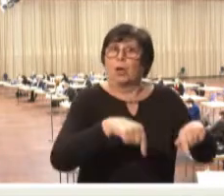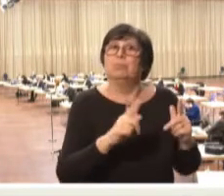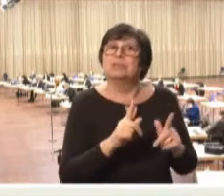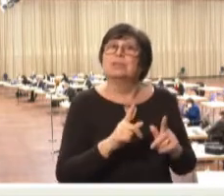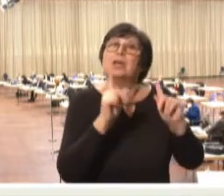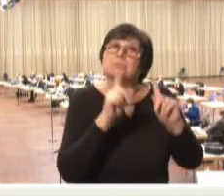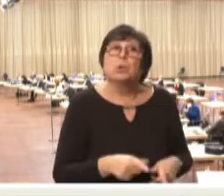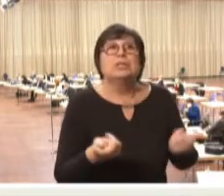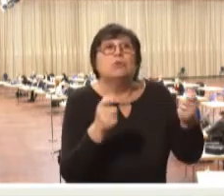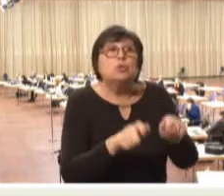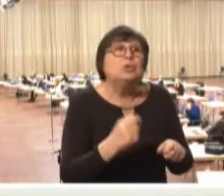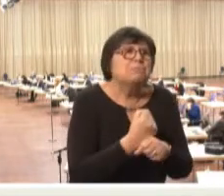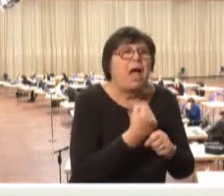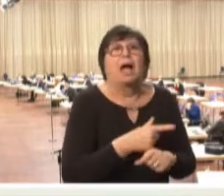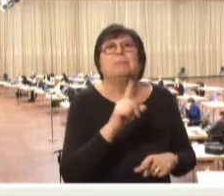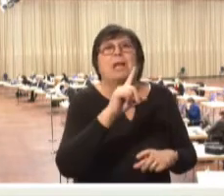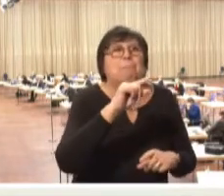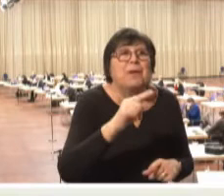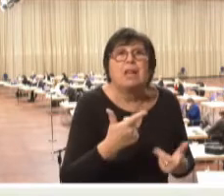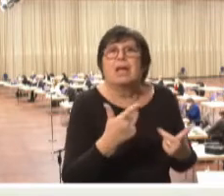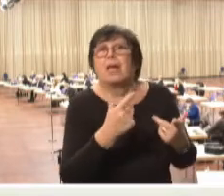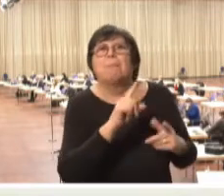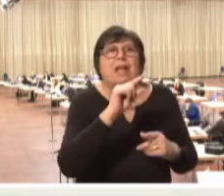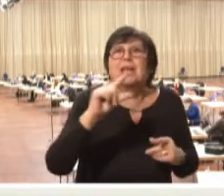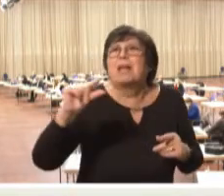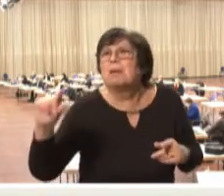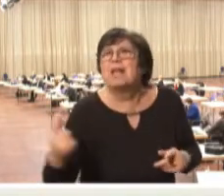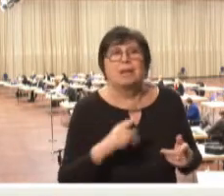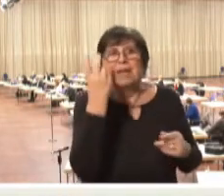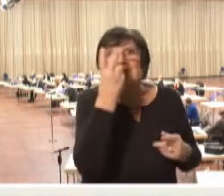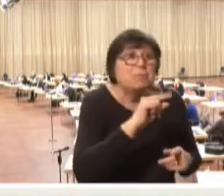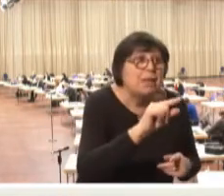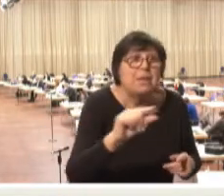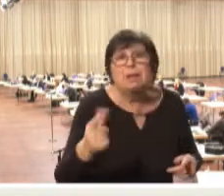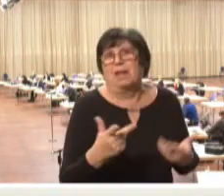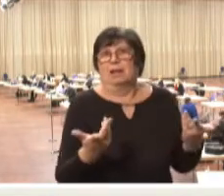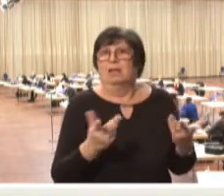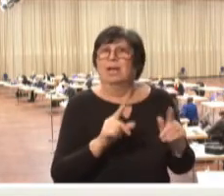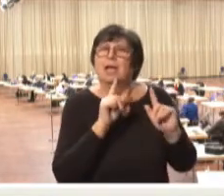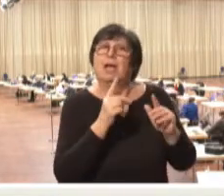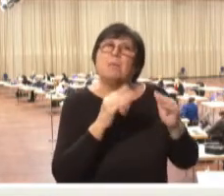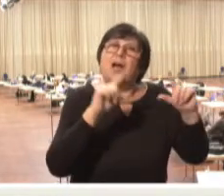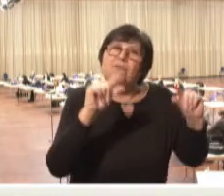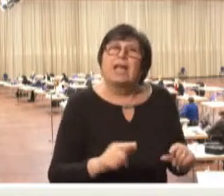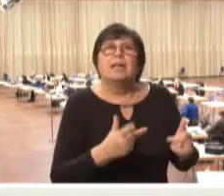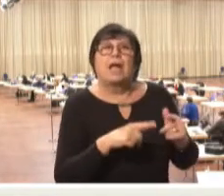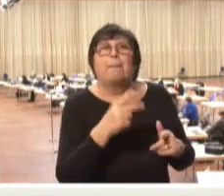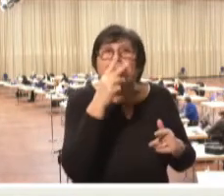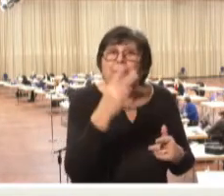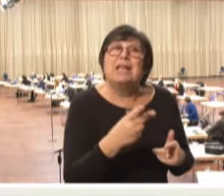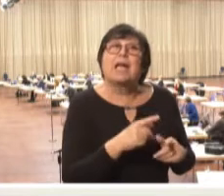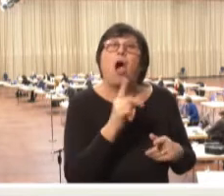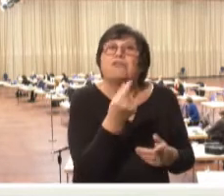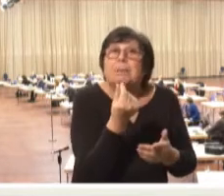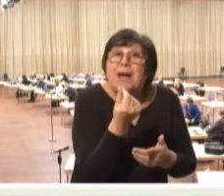müssen Schluss machen mit dieser Billigheimer-Mentalität, dass man immer weniger mit Blick auf die zu zahlenden Preise